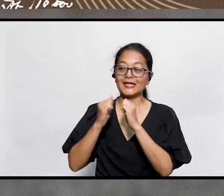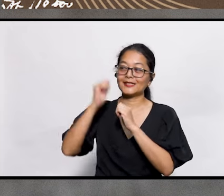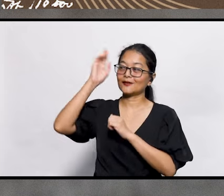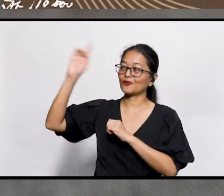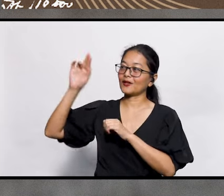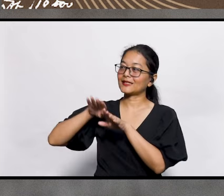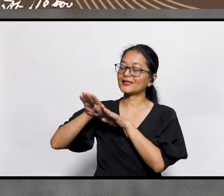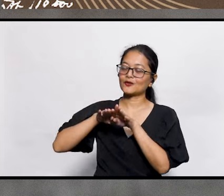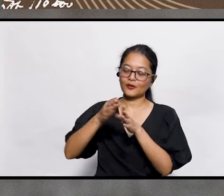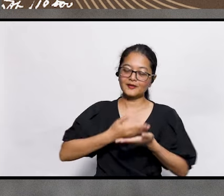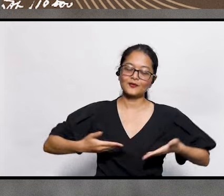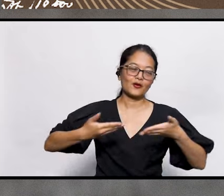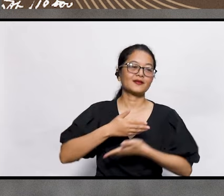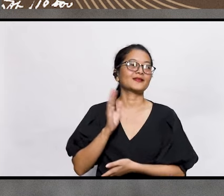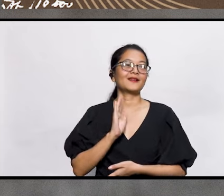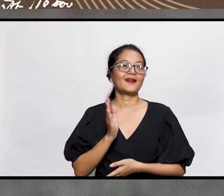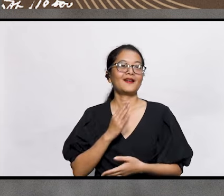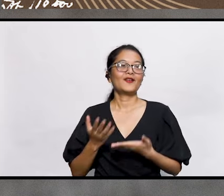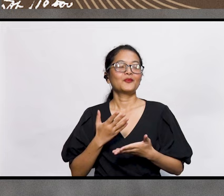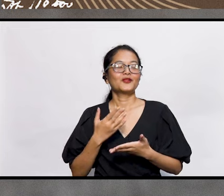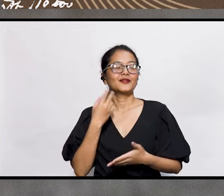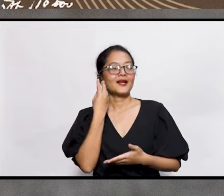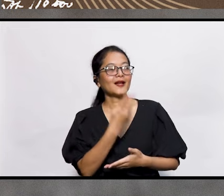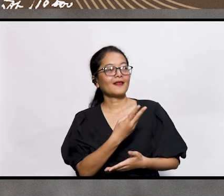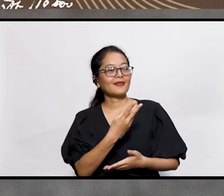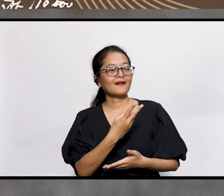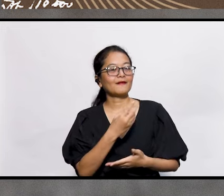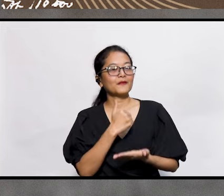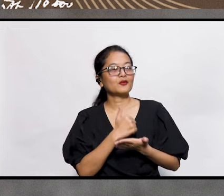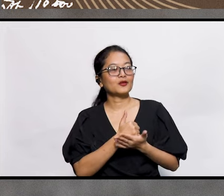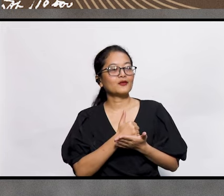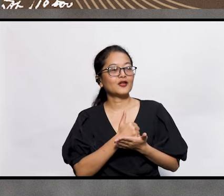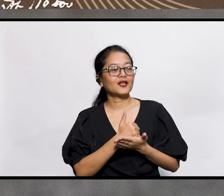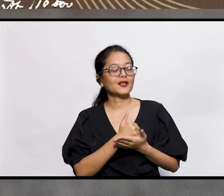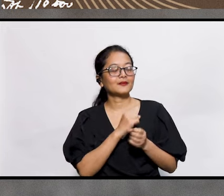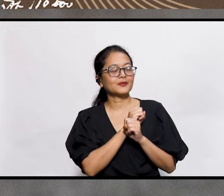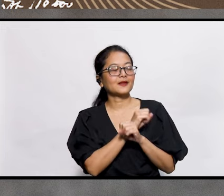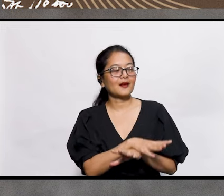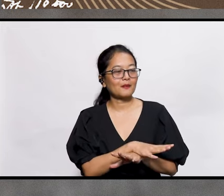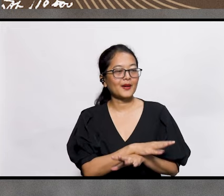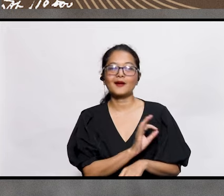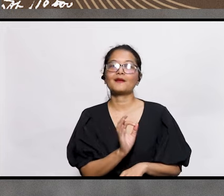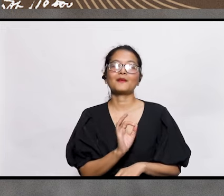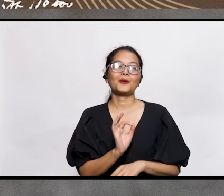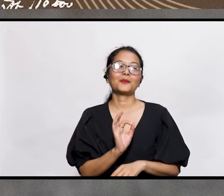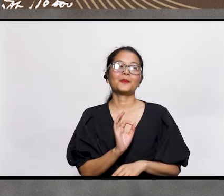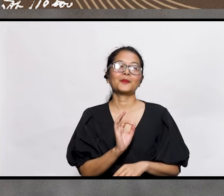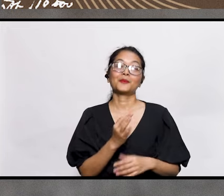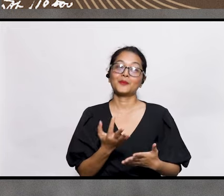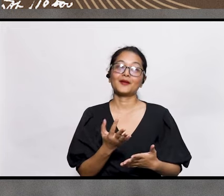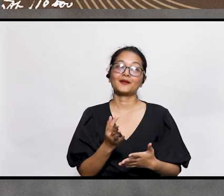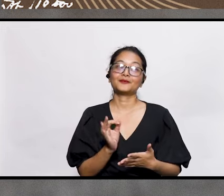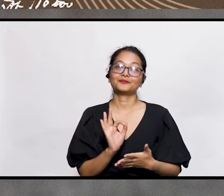belajaremujhak belum kelihatan full manifestasinya di dalam kehidupan kita